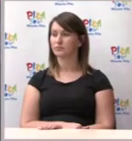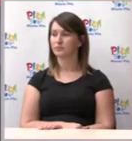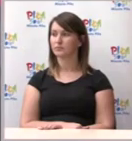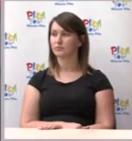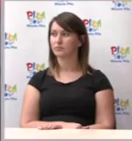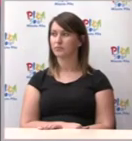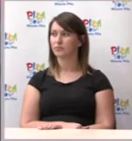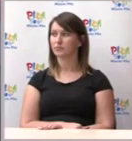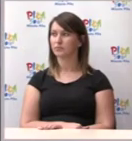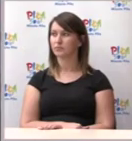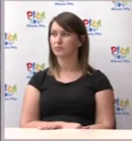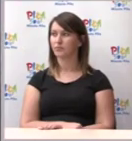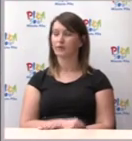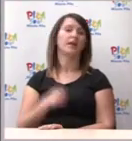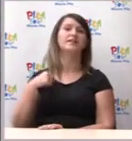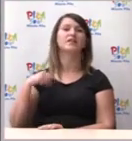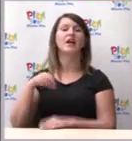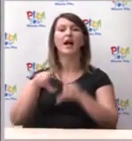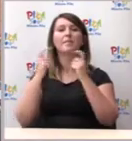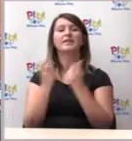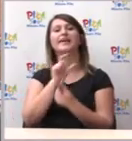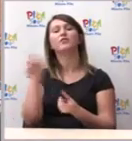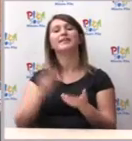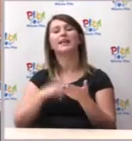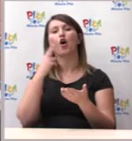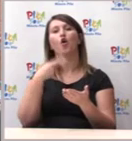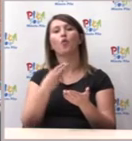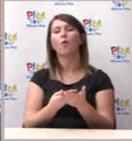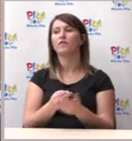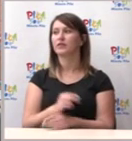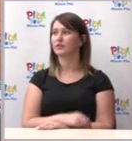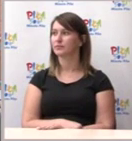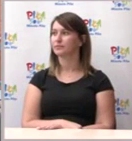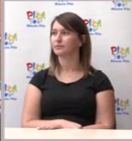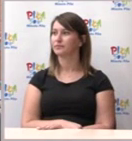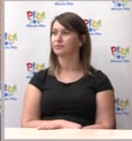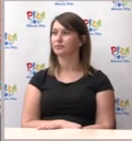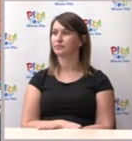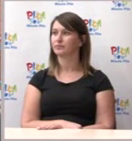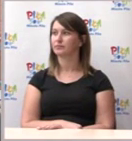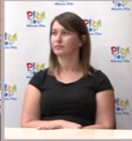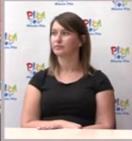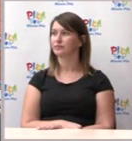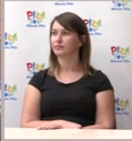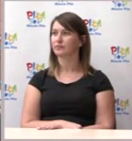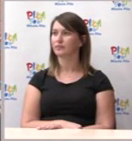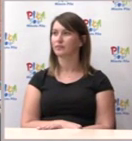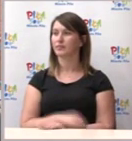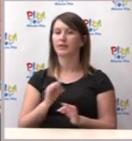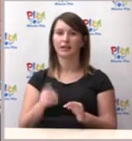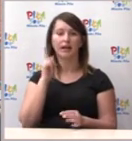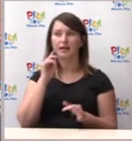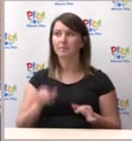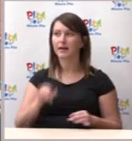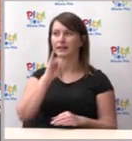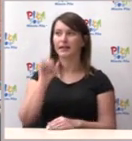I chyba to na wszystkie pytania odpowiedziałem. Dziękuję bardzo. Dziękuję bardzo. W kolejności pan przewodniczący Paweł Jarczak.